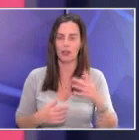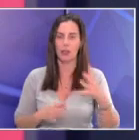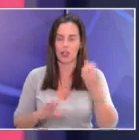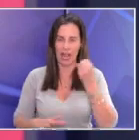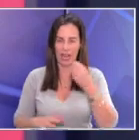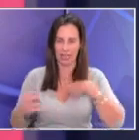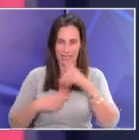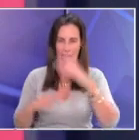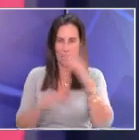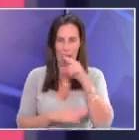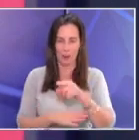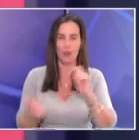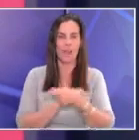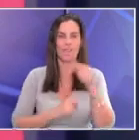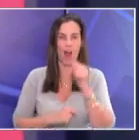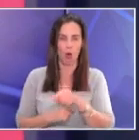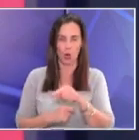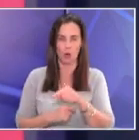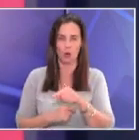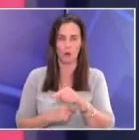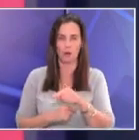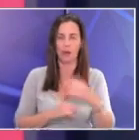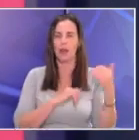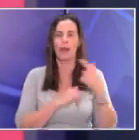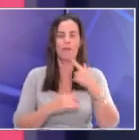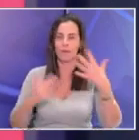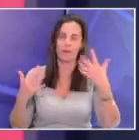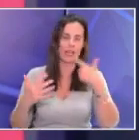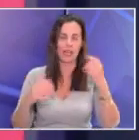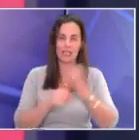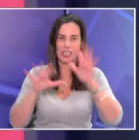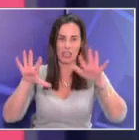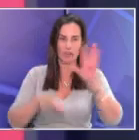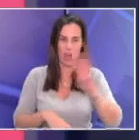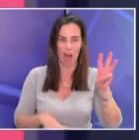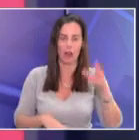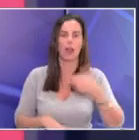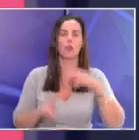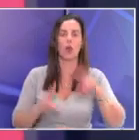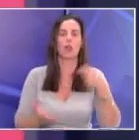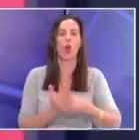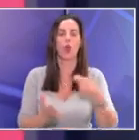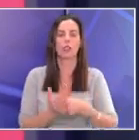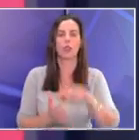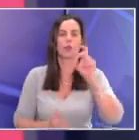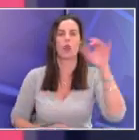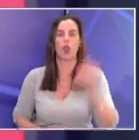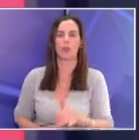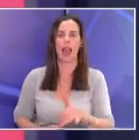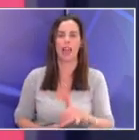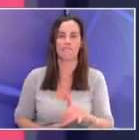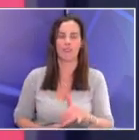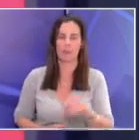וליד דקה והפכה אותו והדיר המחבלים עלתה 10,000 שקלים, אנחנו יכולים לקנוס אותו ב-30,000